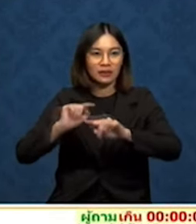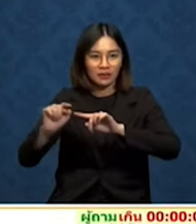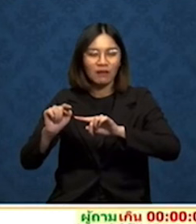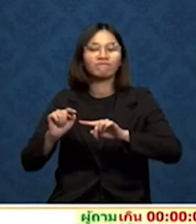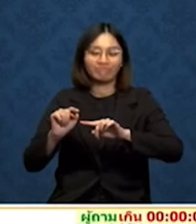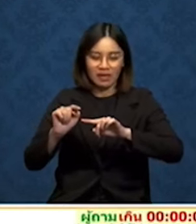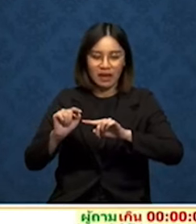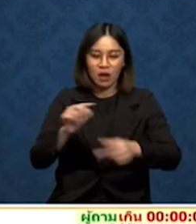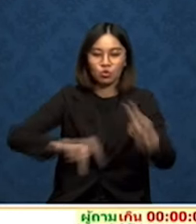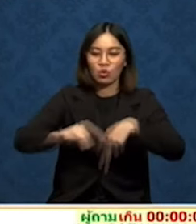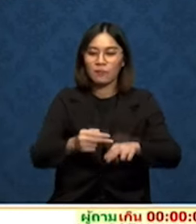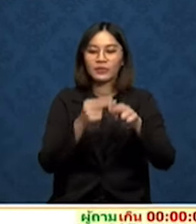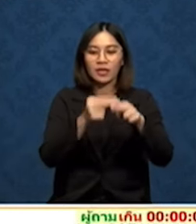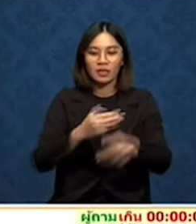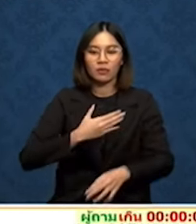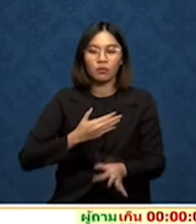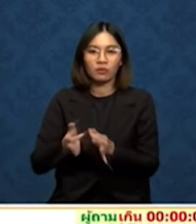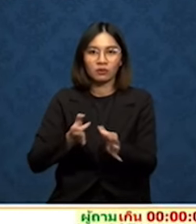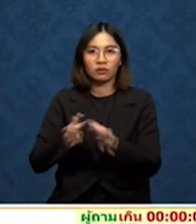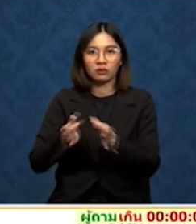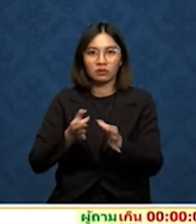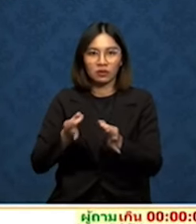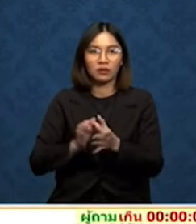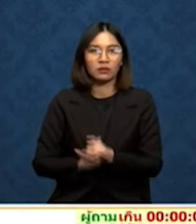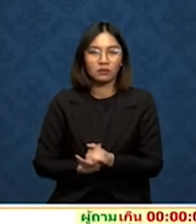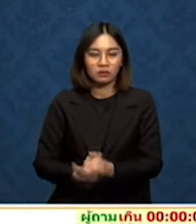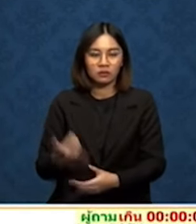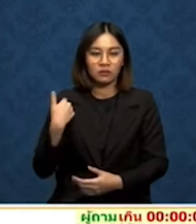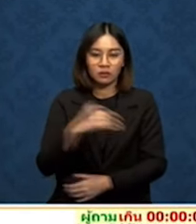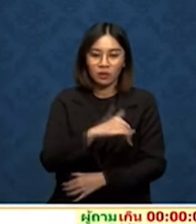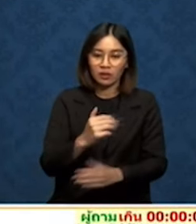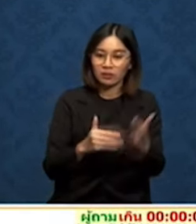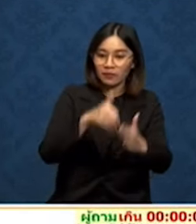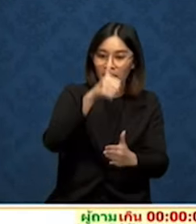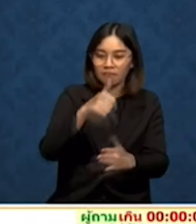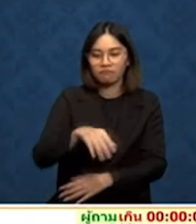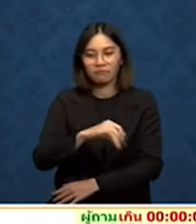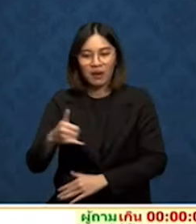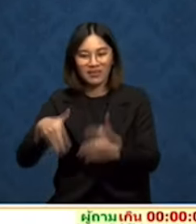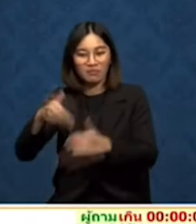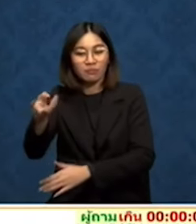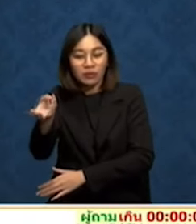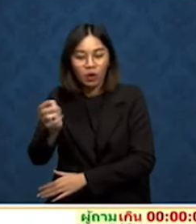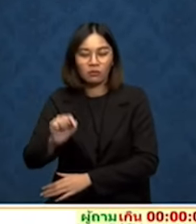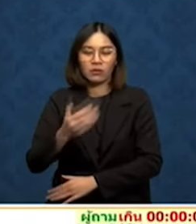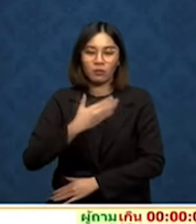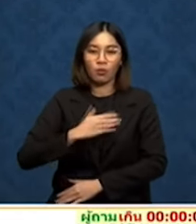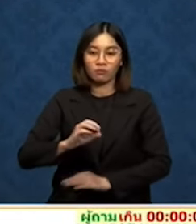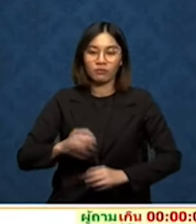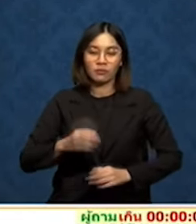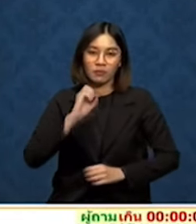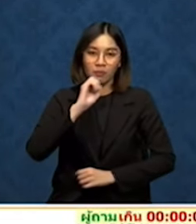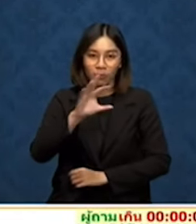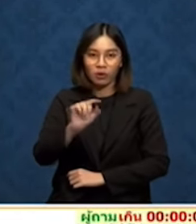เองนะครับซึ่งก็อย่างที่ผมนำเรียนครับมันก็ได้ผลในบางที่บางที่อาจจะได้ผลน้อยหน่อยแต่ผมยืนยันนะครับด้วยอ่า